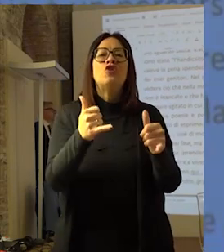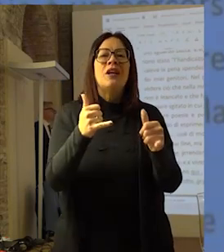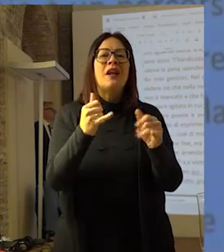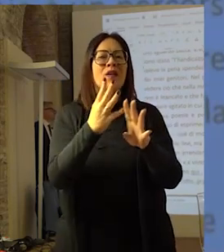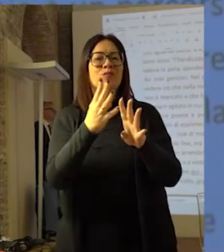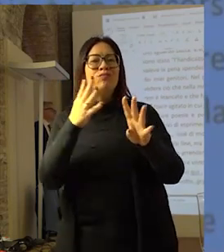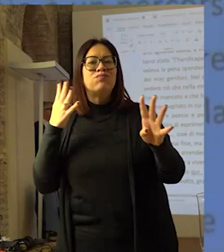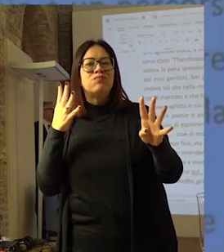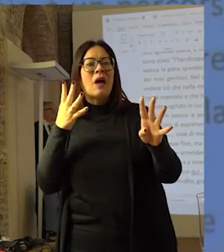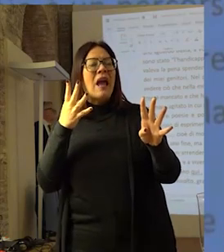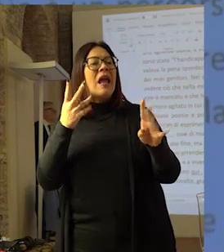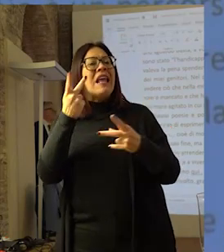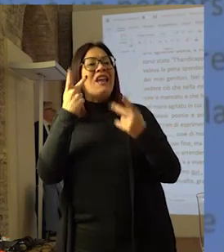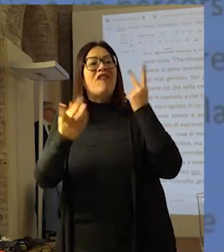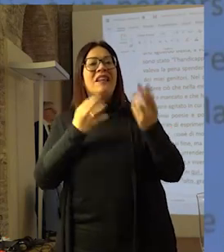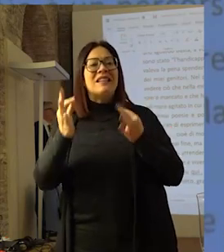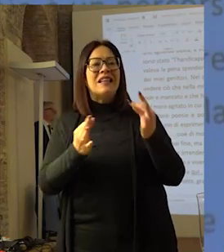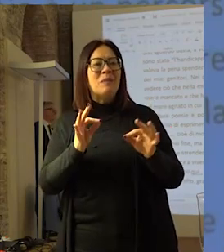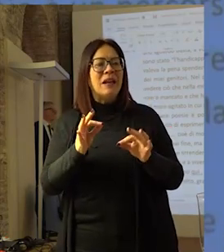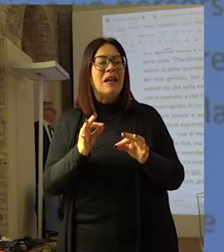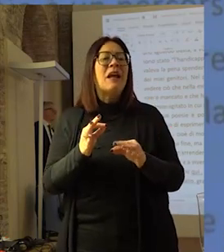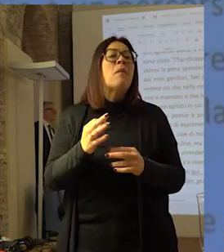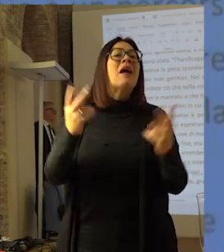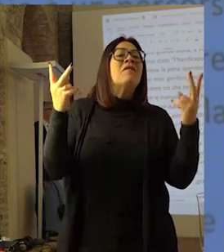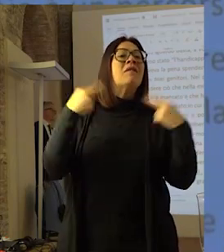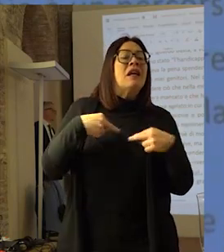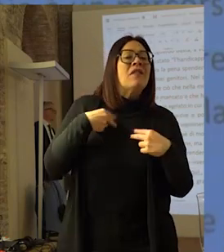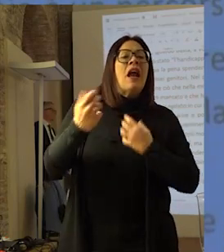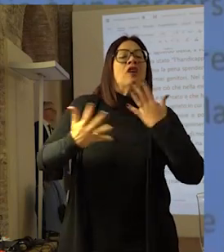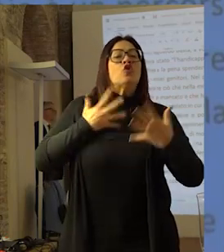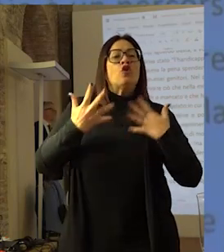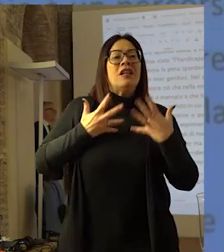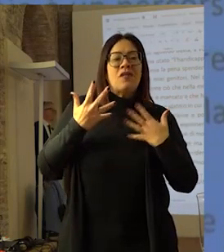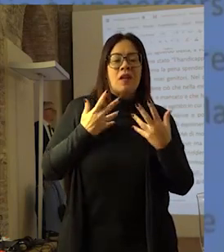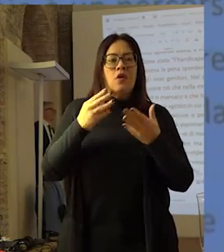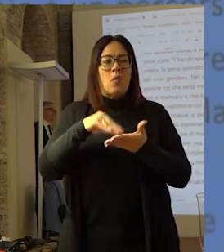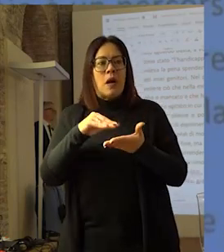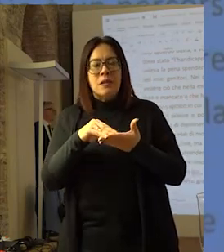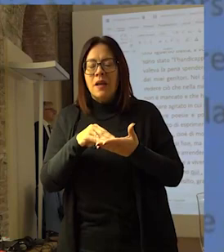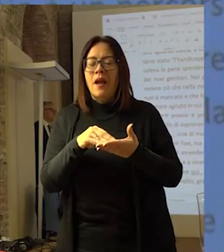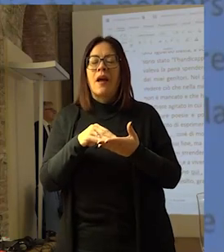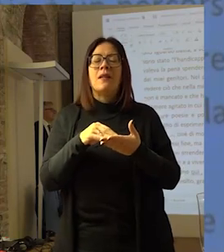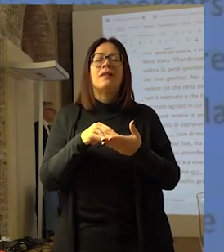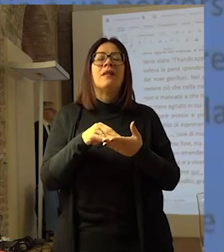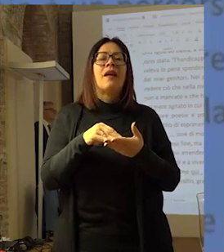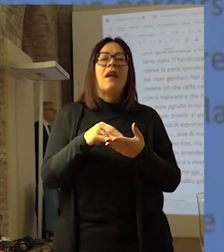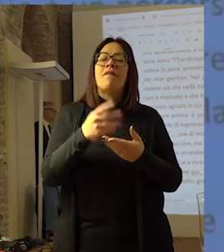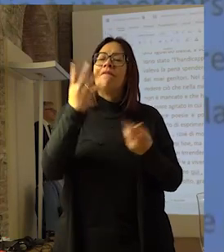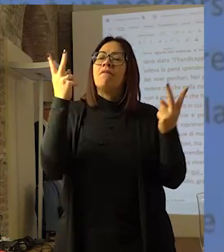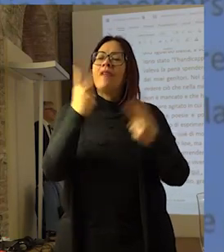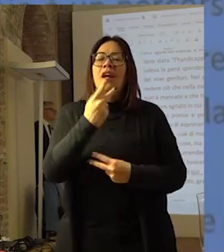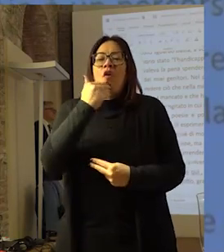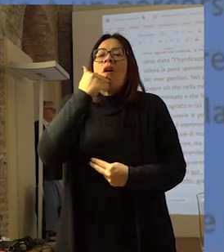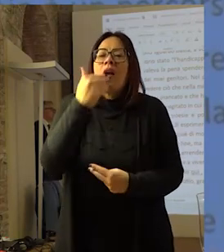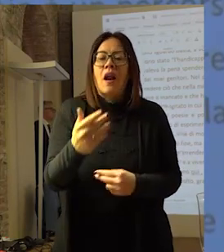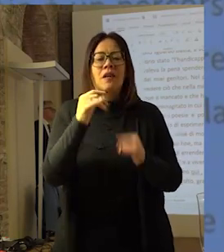con soddisfazione almeno il presente. Per questo sono qui, per questo ringrazio i presenti e in particolare